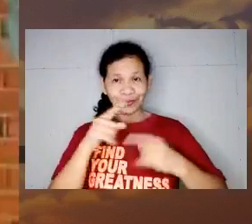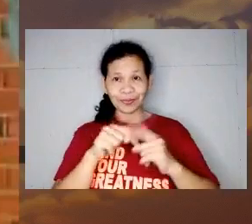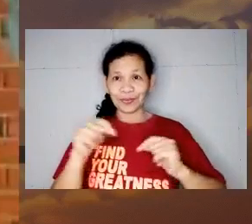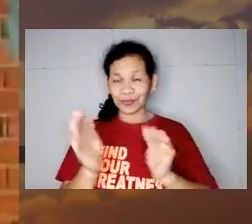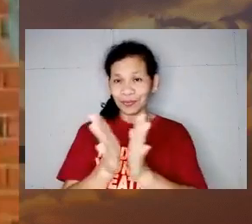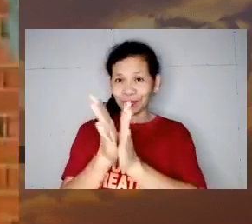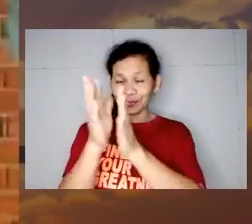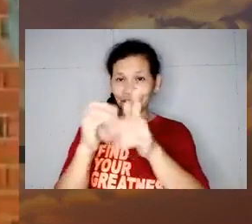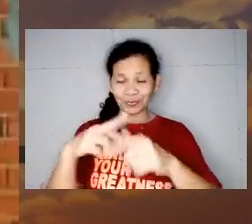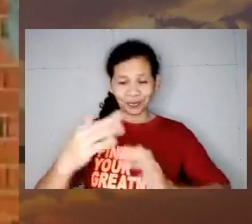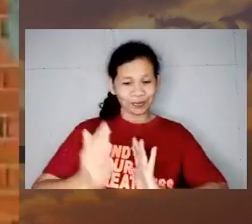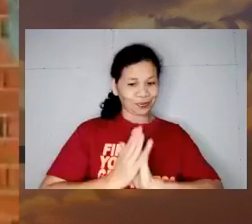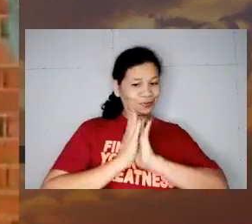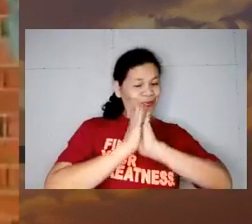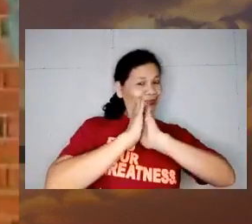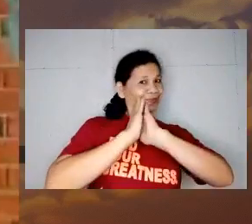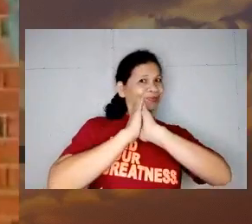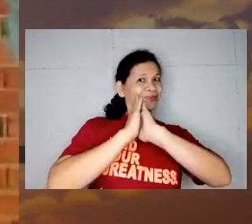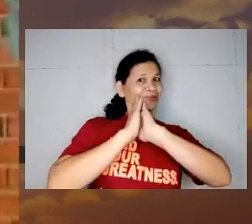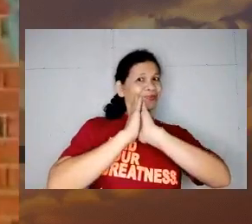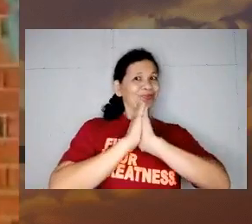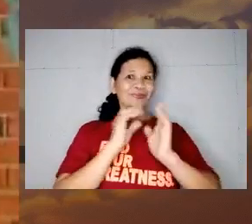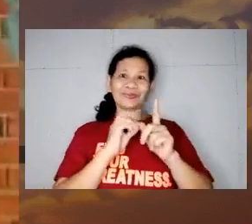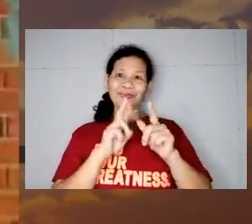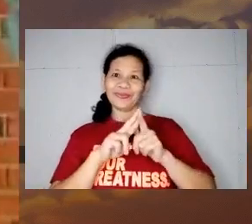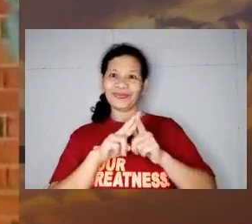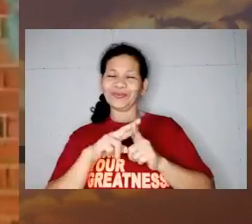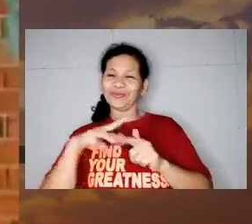o sinasabi ng ating mga